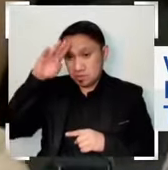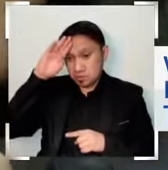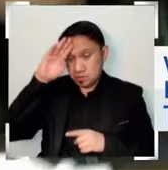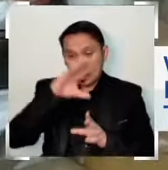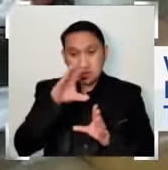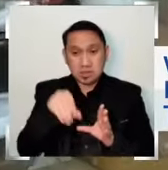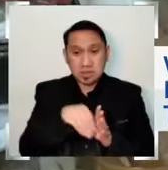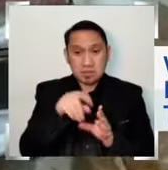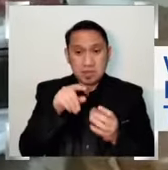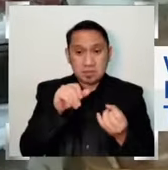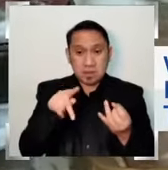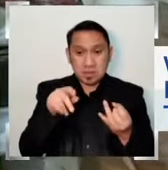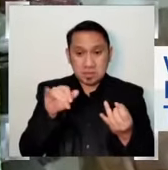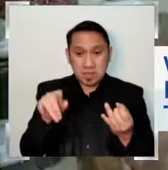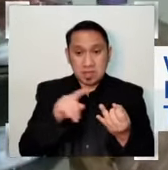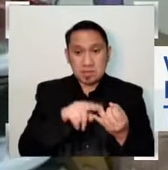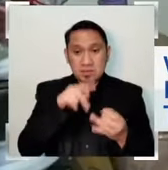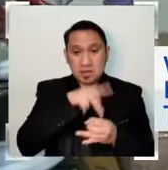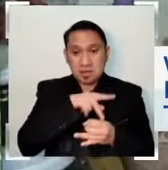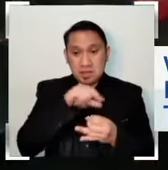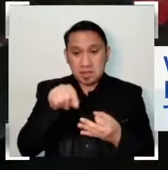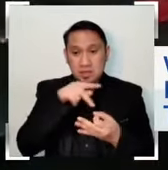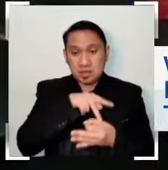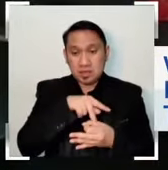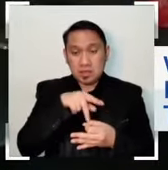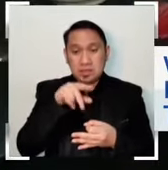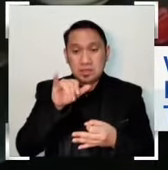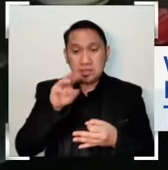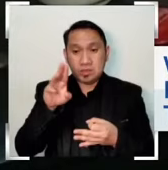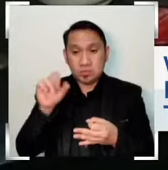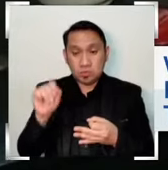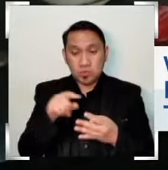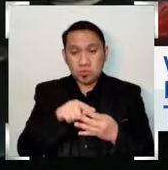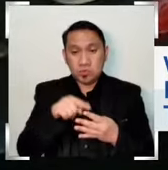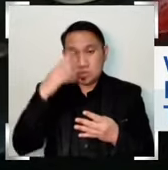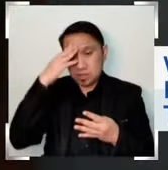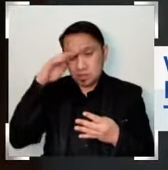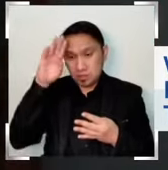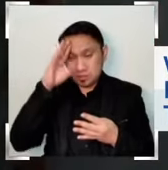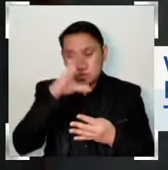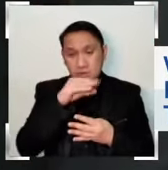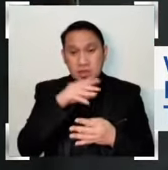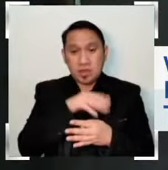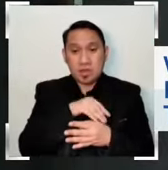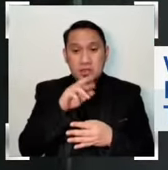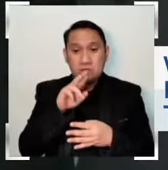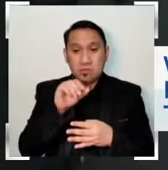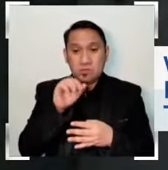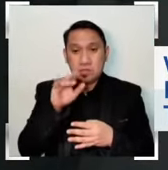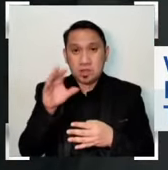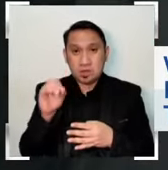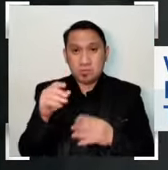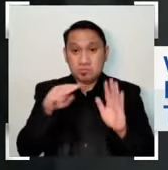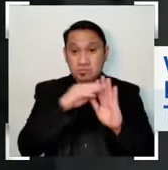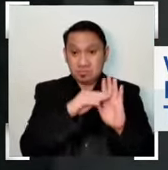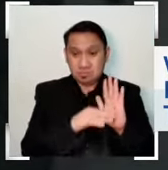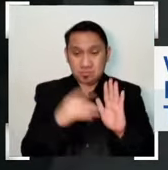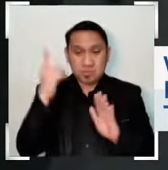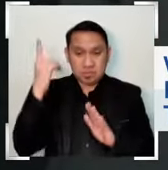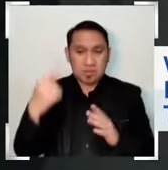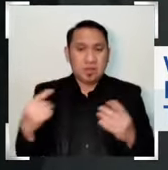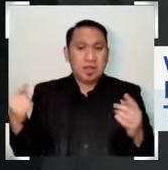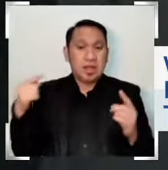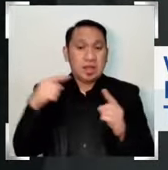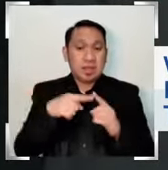Las Piñas, Muntinlupa, Bacoor, Imus, Cavite City, Rosario at Noveleta. Ayon sa Maynila, tatagal ito ngayong Valentine's Day,